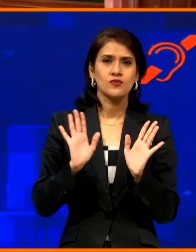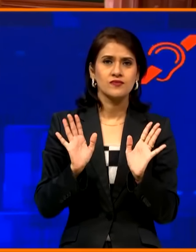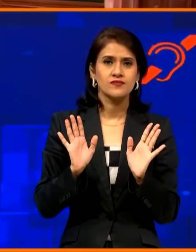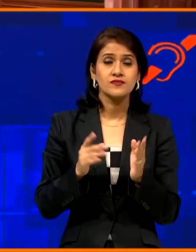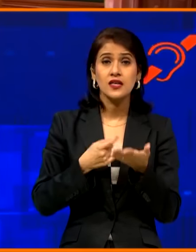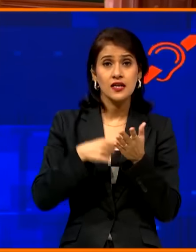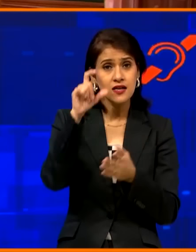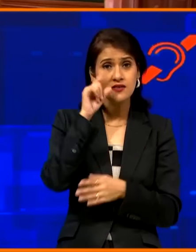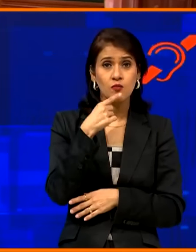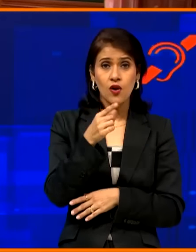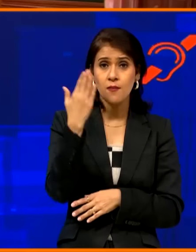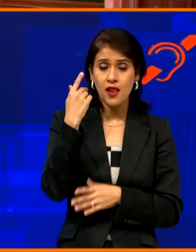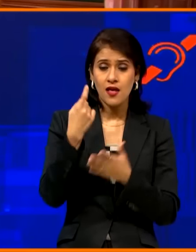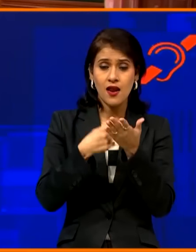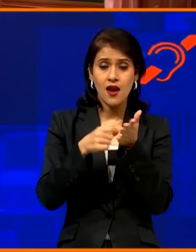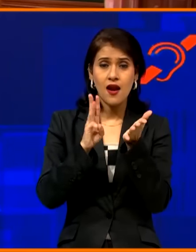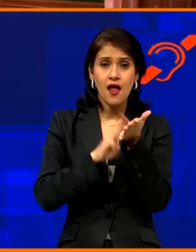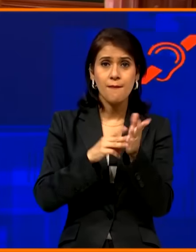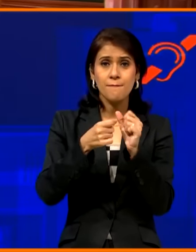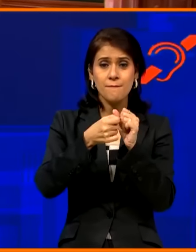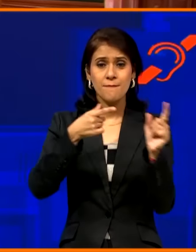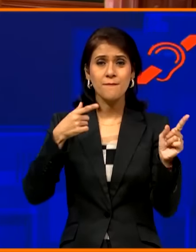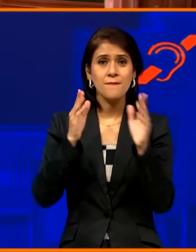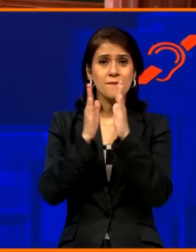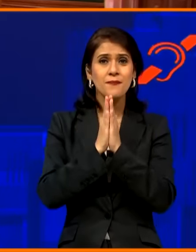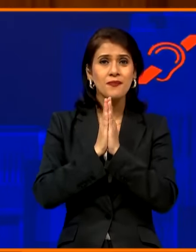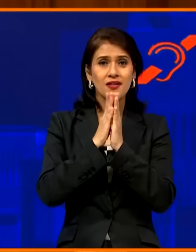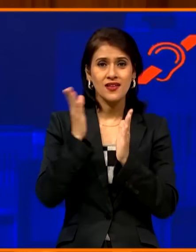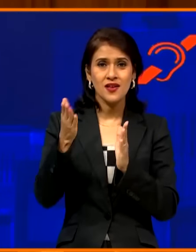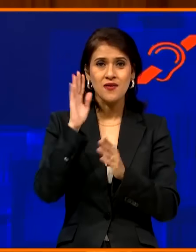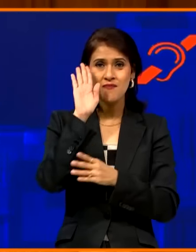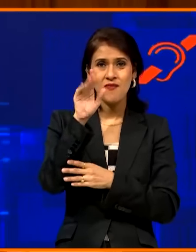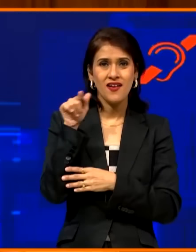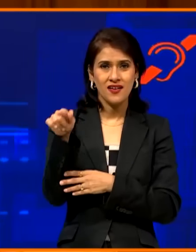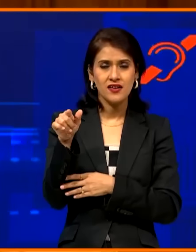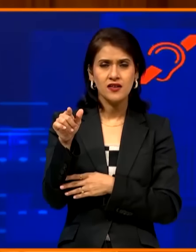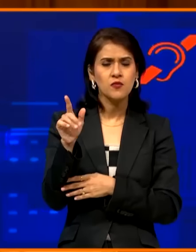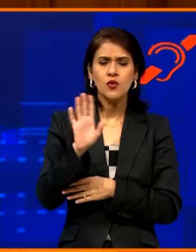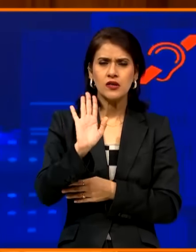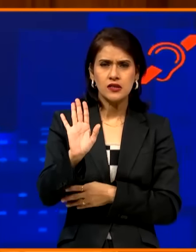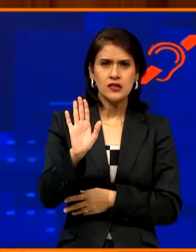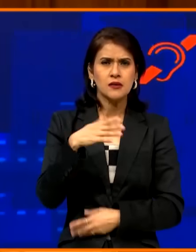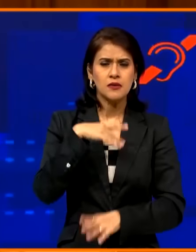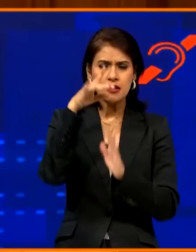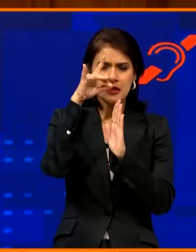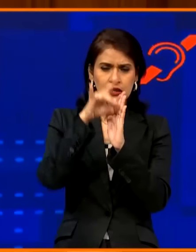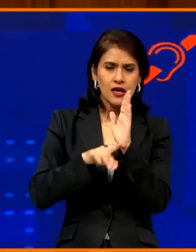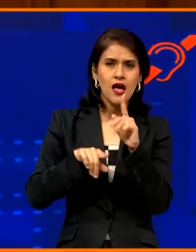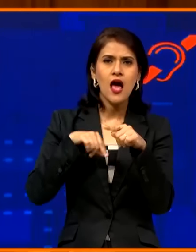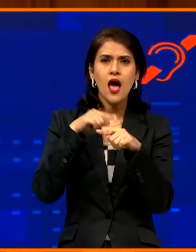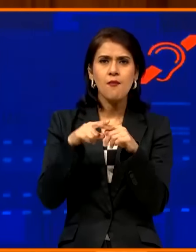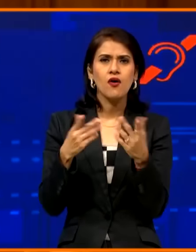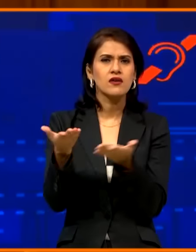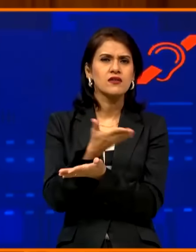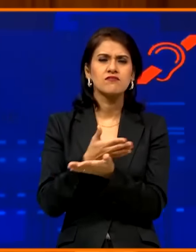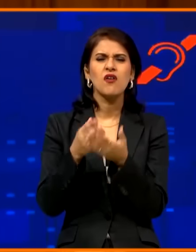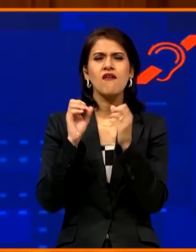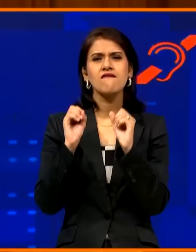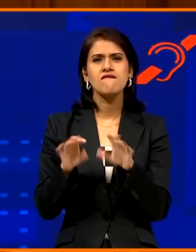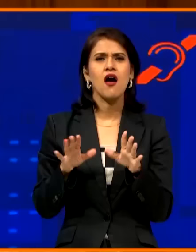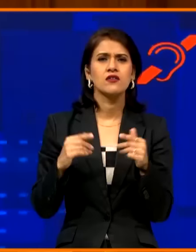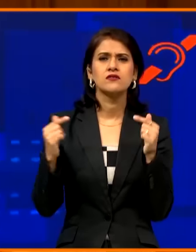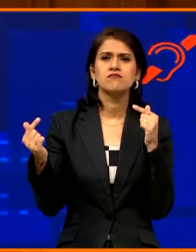उद्घाटन हुआ देखिए राम मंदिर के ऊपर अगर हम ज्यादा जाएंगे ये चीज अच्छी नहीं होगी ये फिर वही जोड़ने